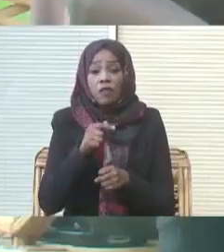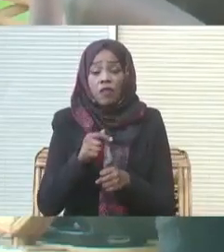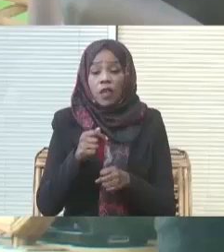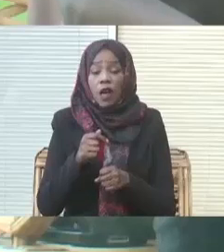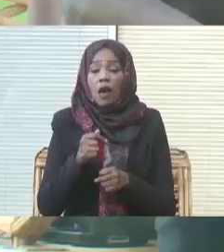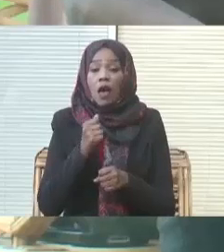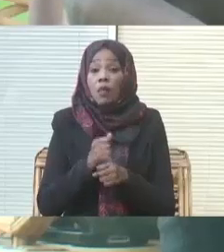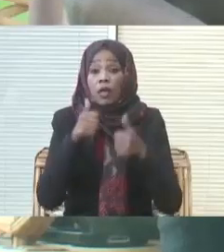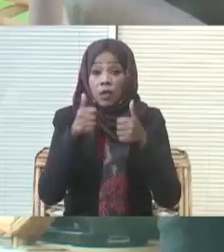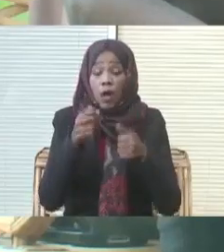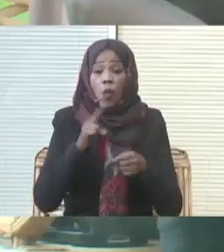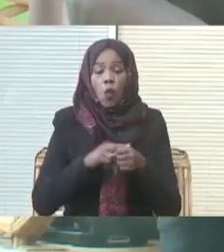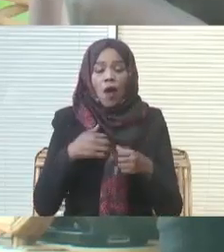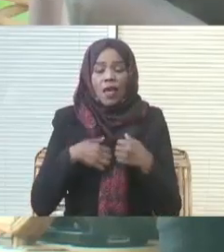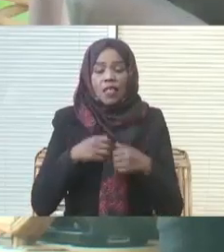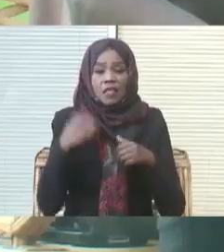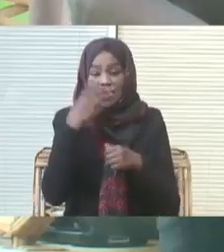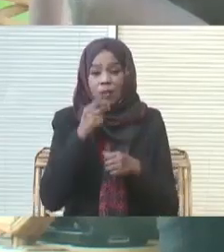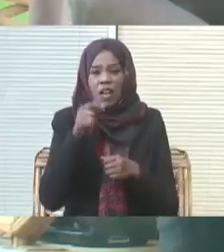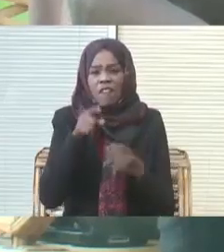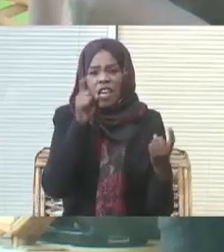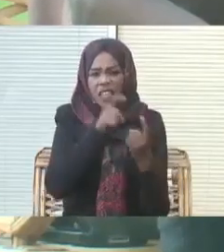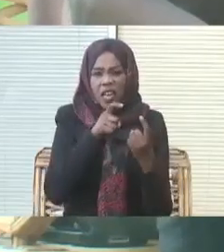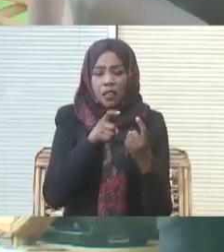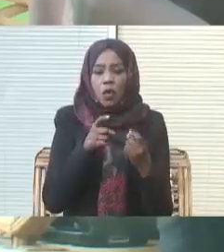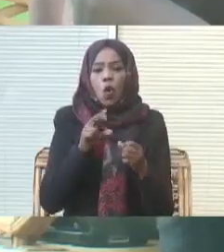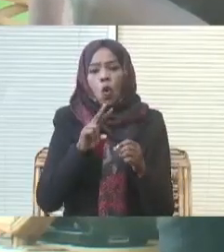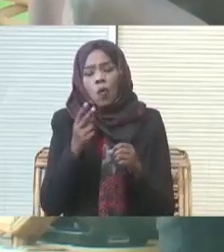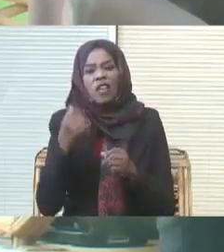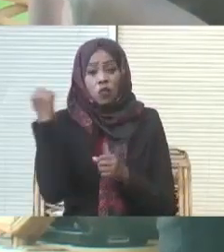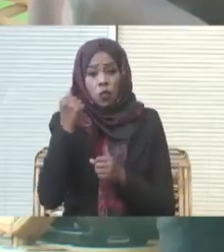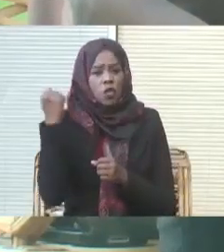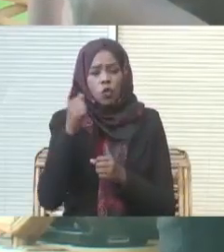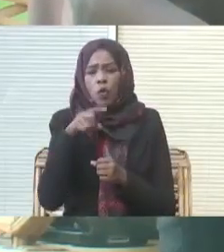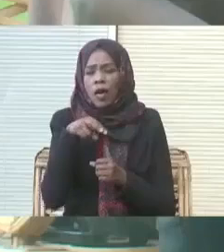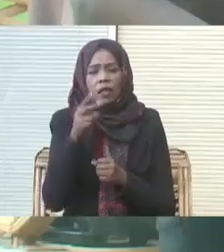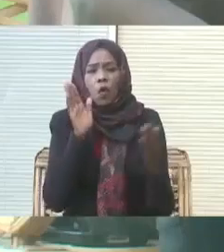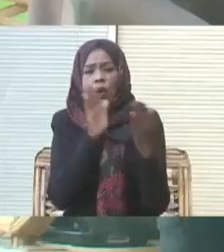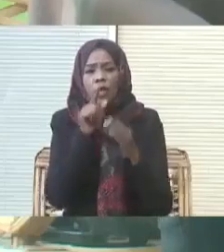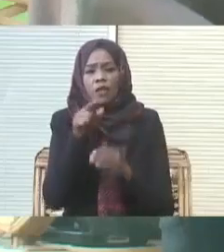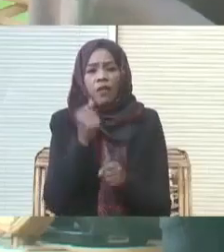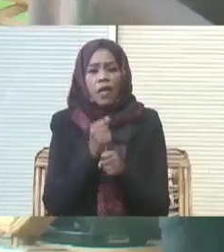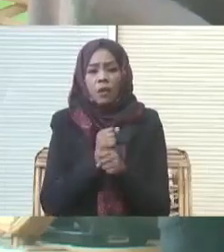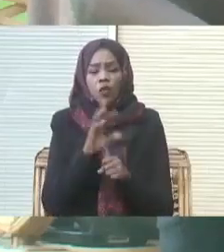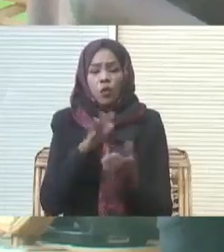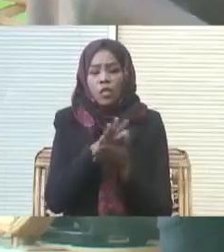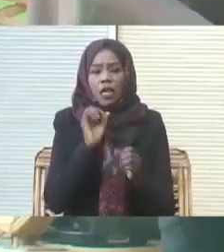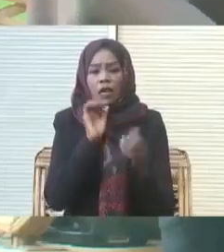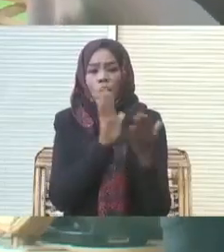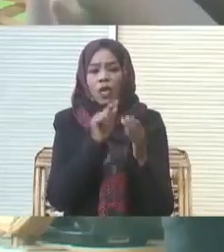انجاز وفيها احساس من كده بكون في تحدي بكون في صعوبه. شنو التحديات والصعوبات اللي دائما بتواجهك في الاعمال زي